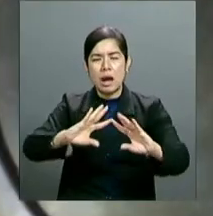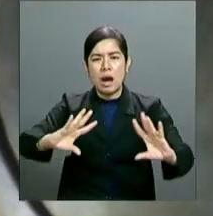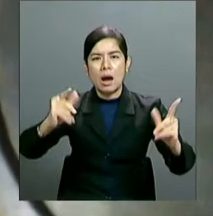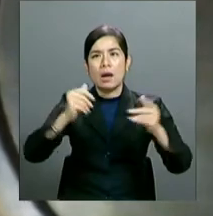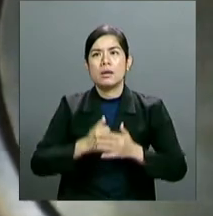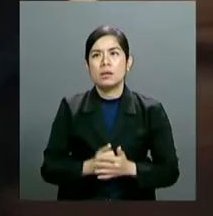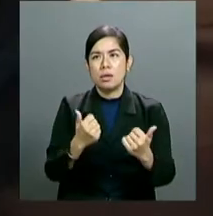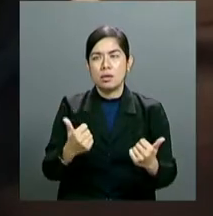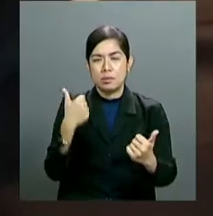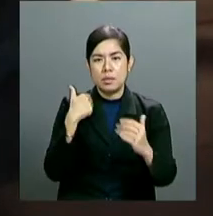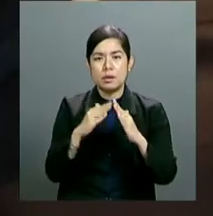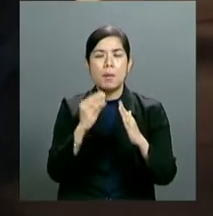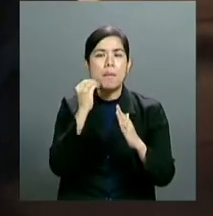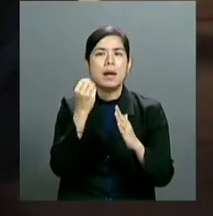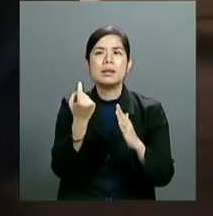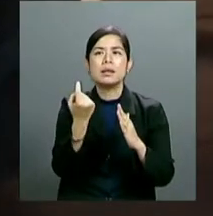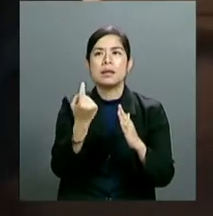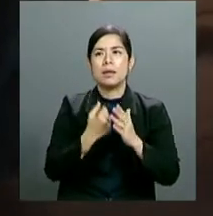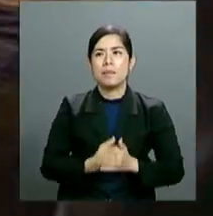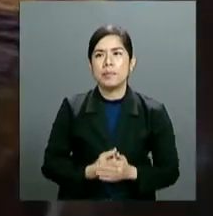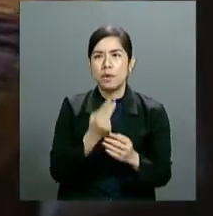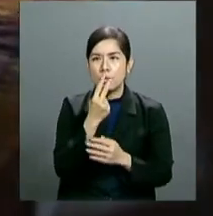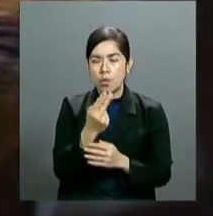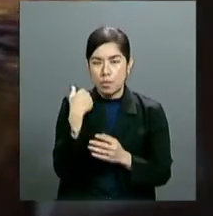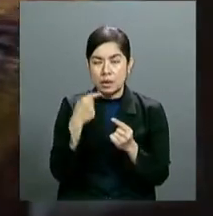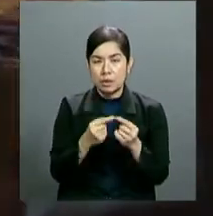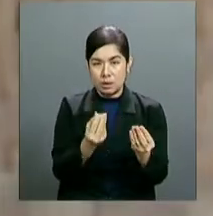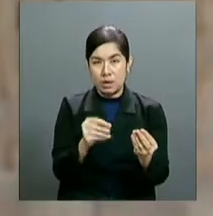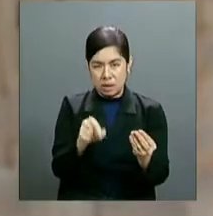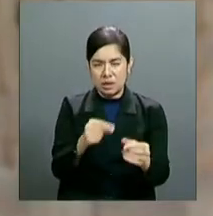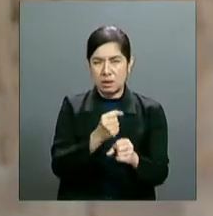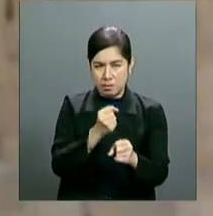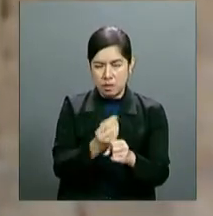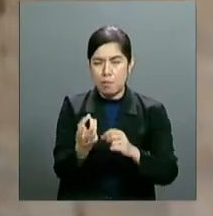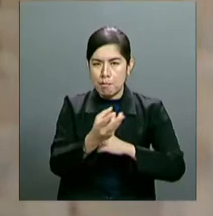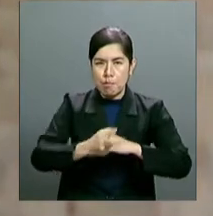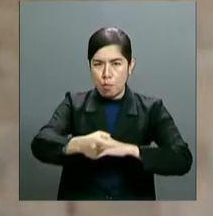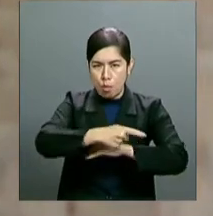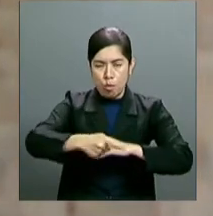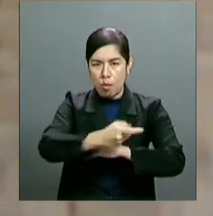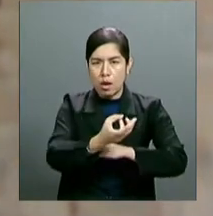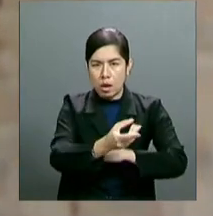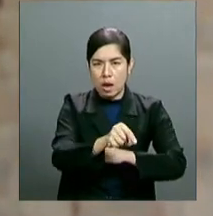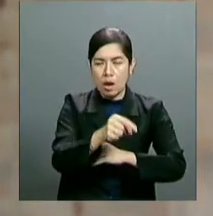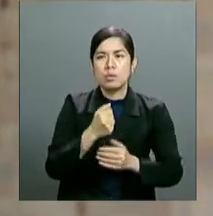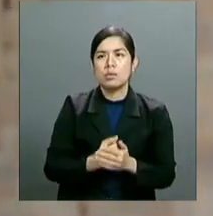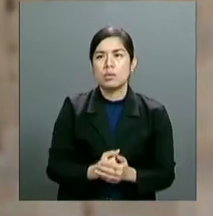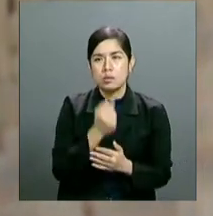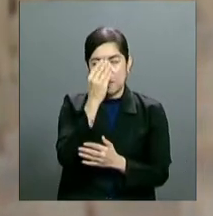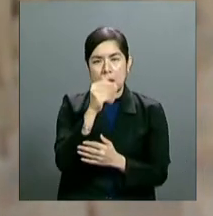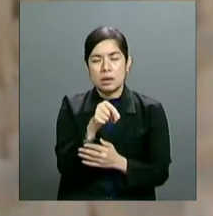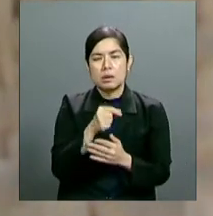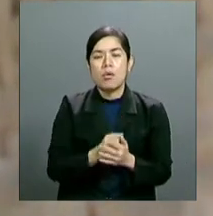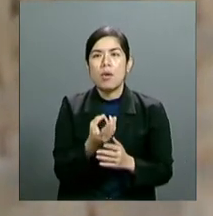ค่เหลือแค่หลามเดียวคือจะดูว่าน่าจะเป็นพื้นที่ด้วยพื้นที่ที่เขาปลูกด้วยว่าตรงนี้คือแบบข้าวช